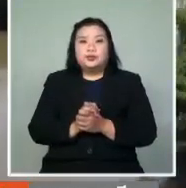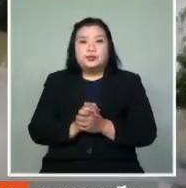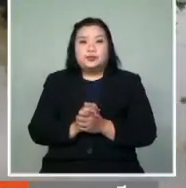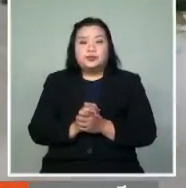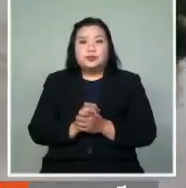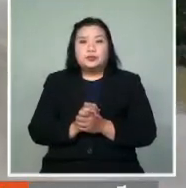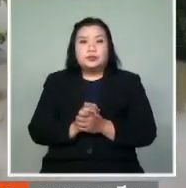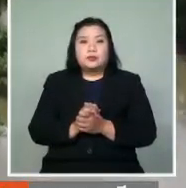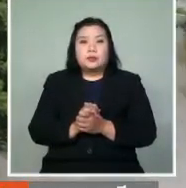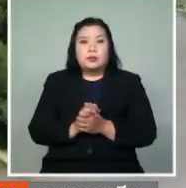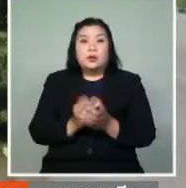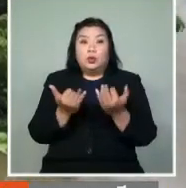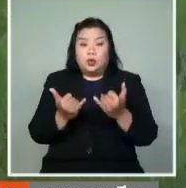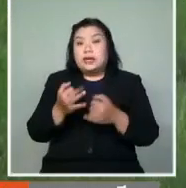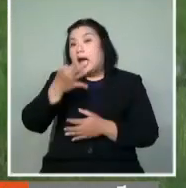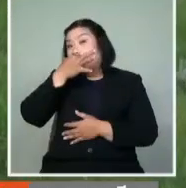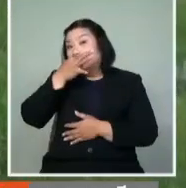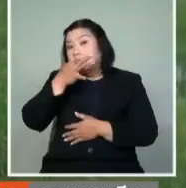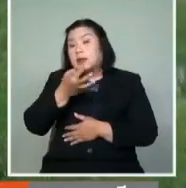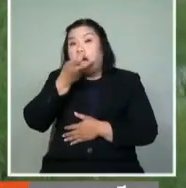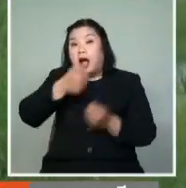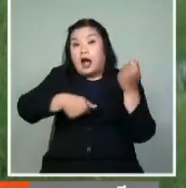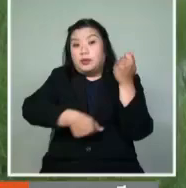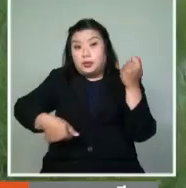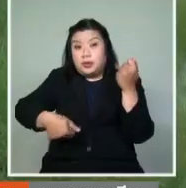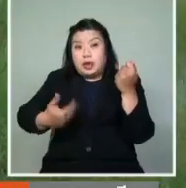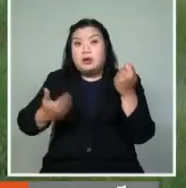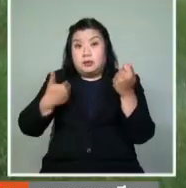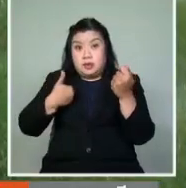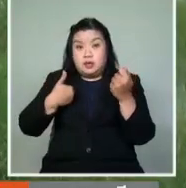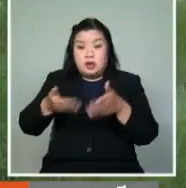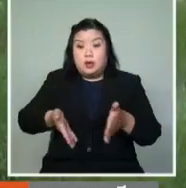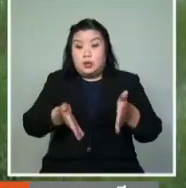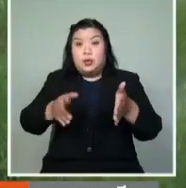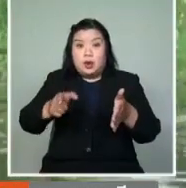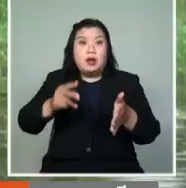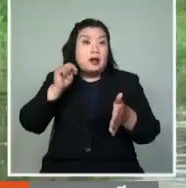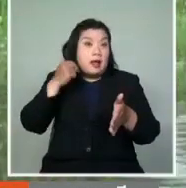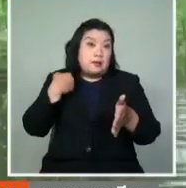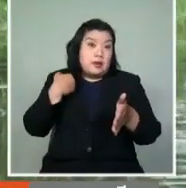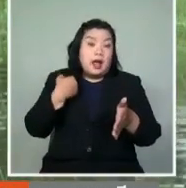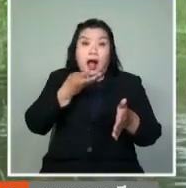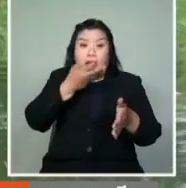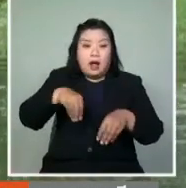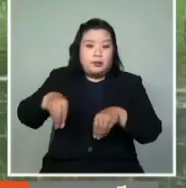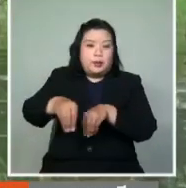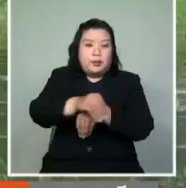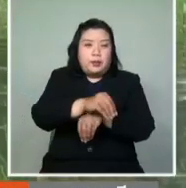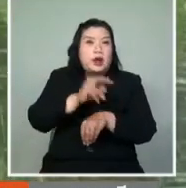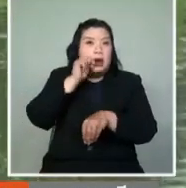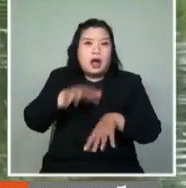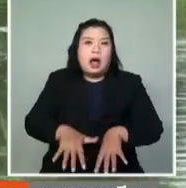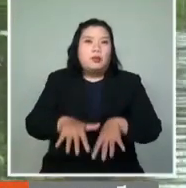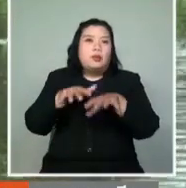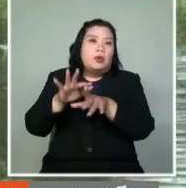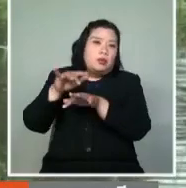ขณะที่ชาวนาในตำบลหนองพลวงอำเภอจักราชที่มีที่นาอยู่ติดกับลำน้ำมูลนะครับได้รับความเดือดร้อนหนักเลยหลังปริมาณน้ำ